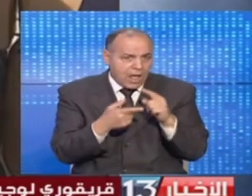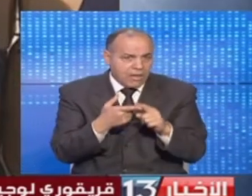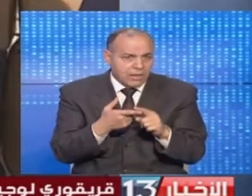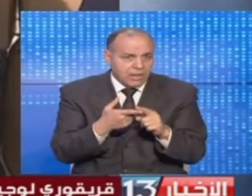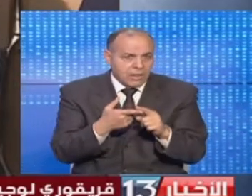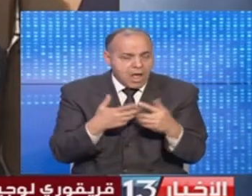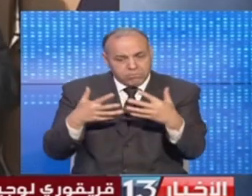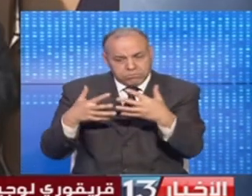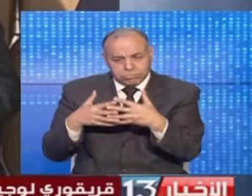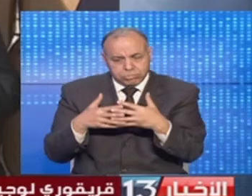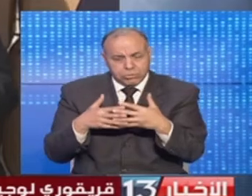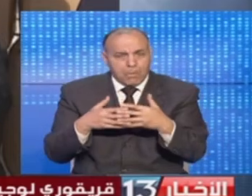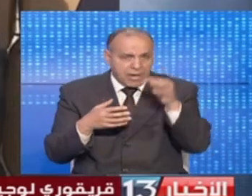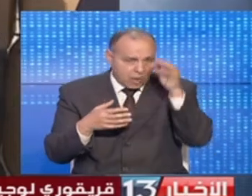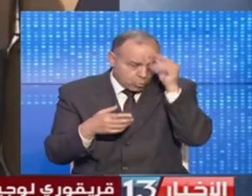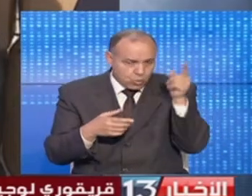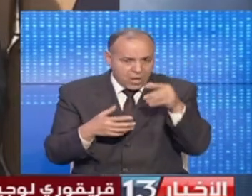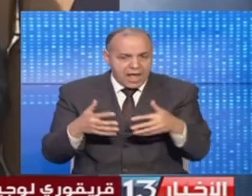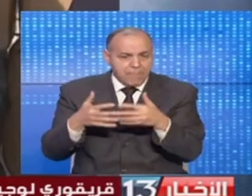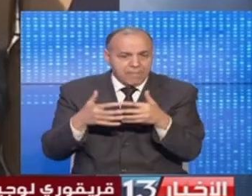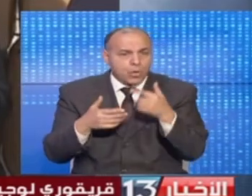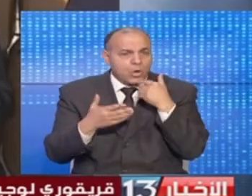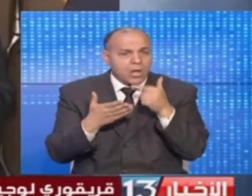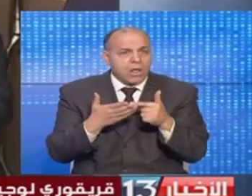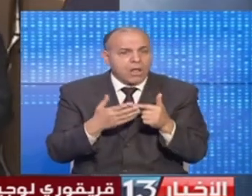ال علاقه الشراكه بين بلدينا